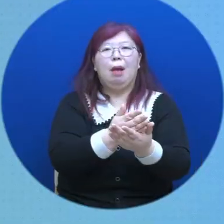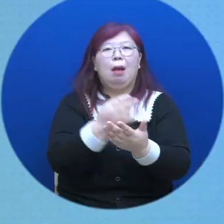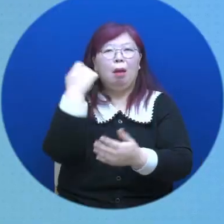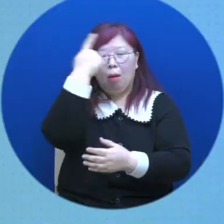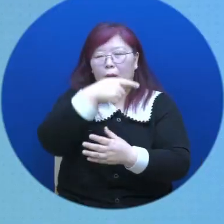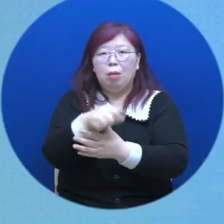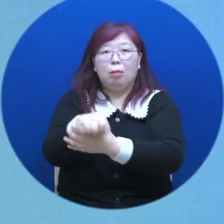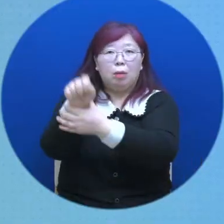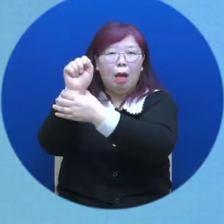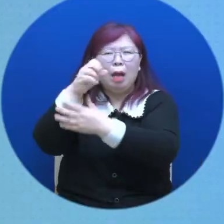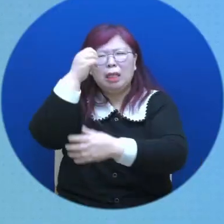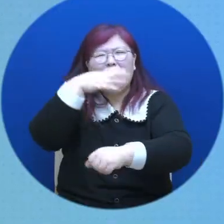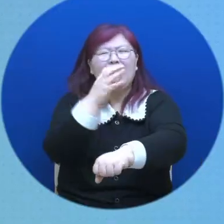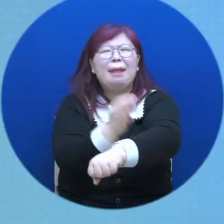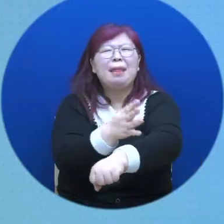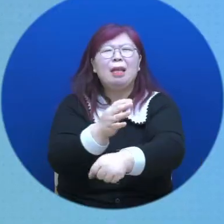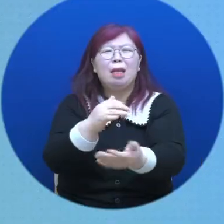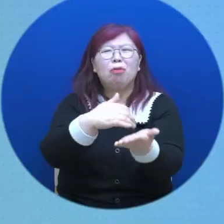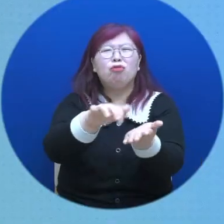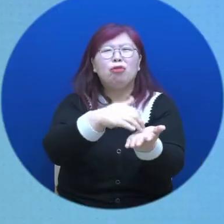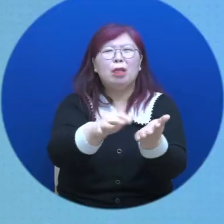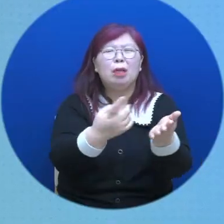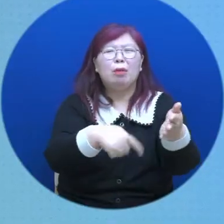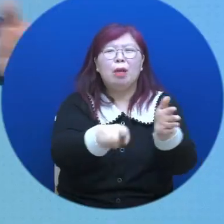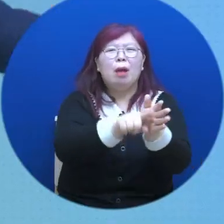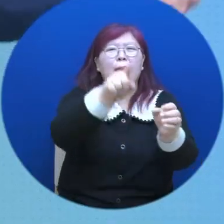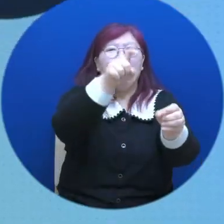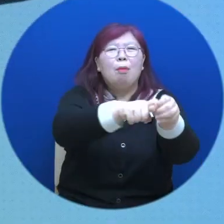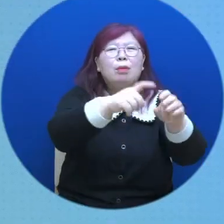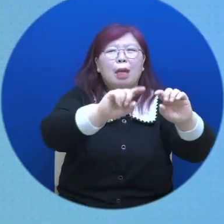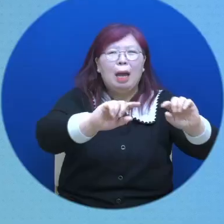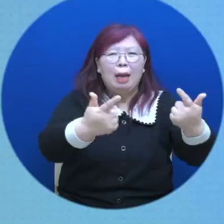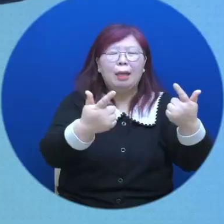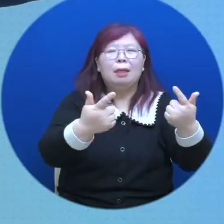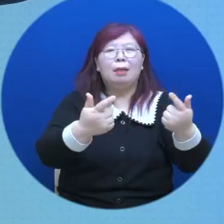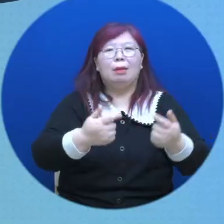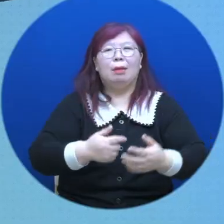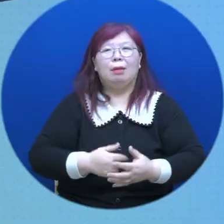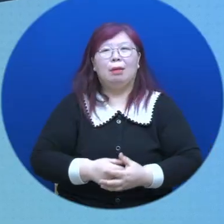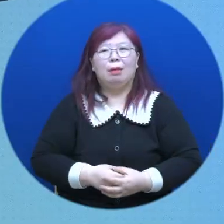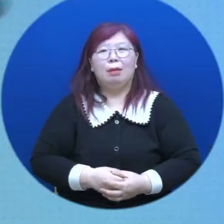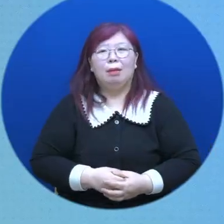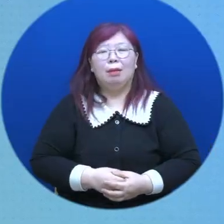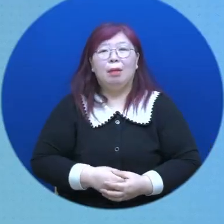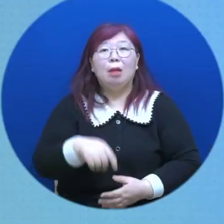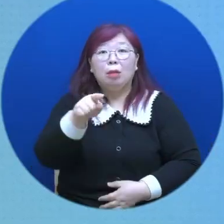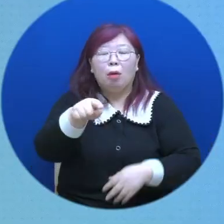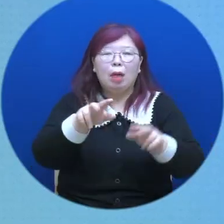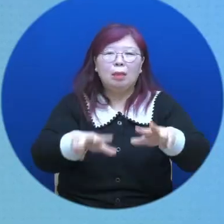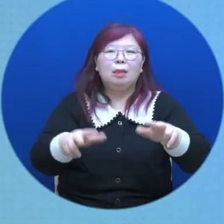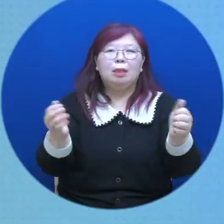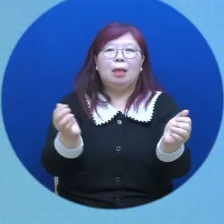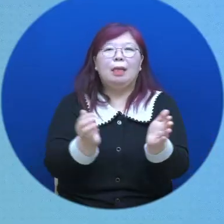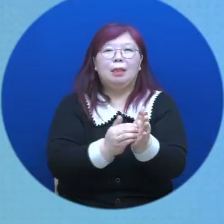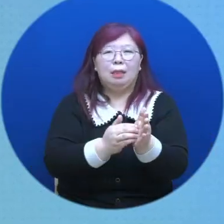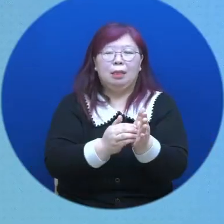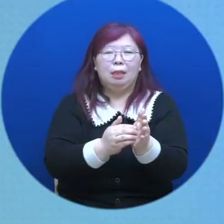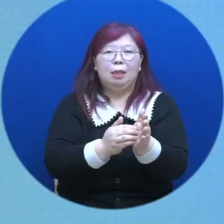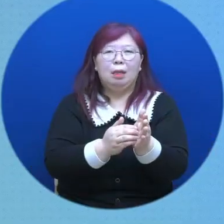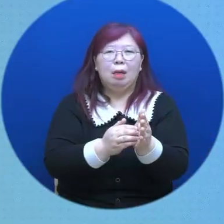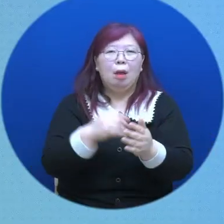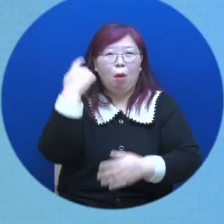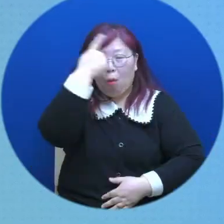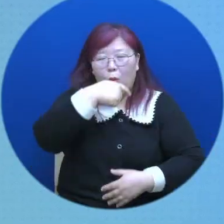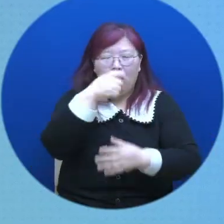단순한 인구, 단순한 수를 계수하기 위하여 머리 들라는 말이 아니에요. 너희가 지금까지 고개